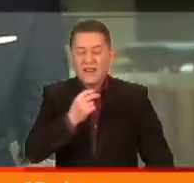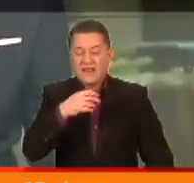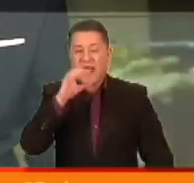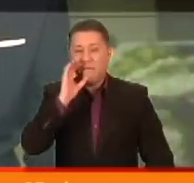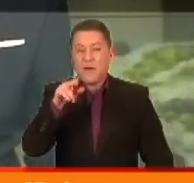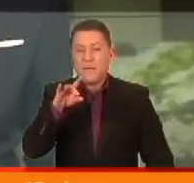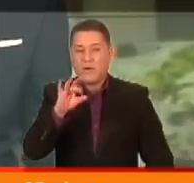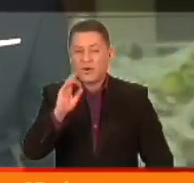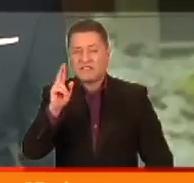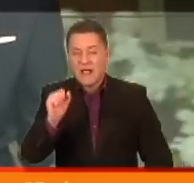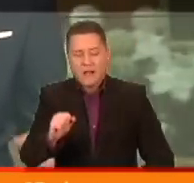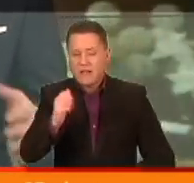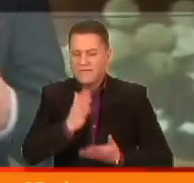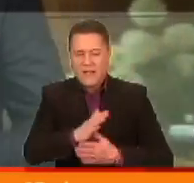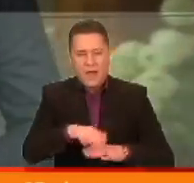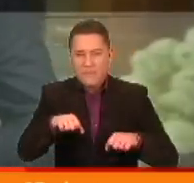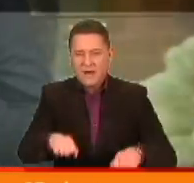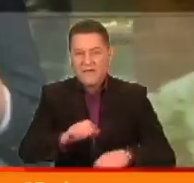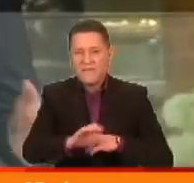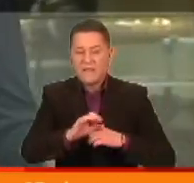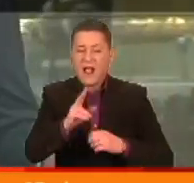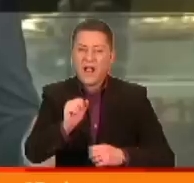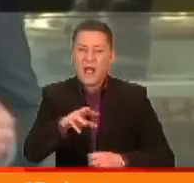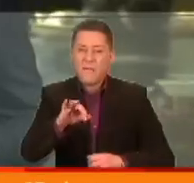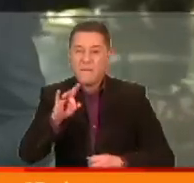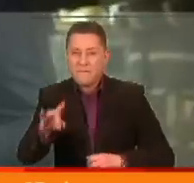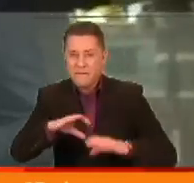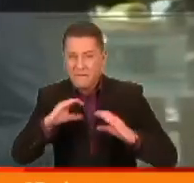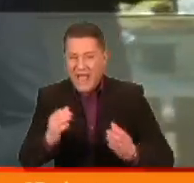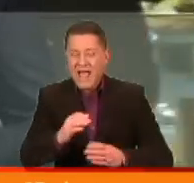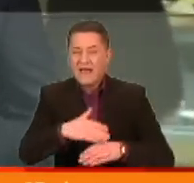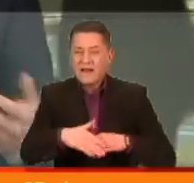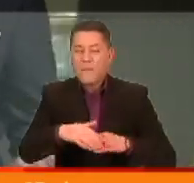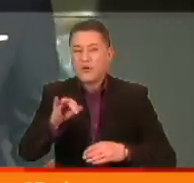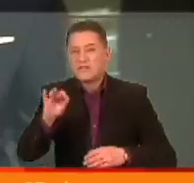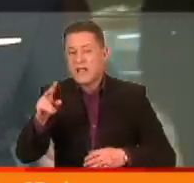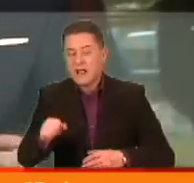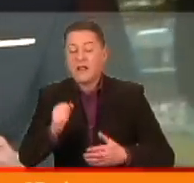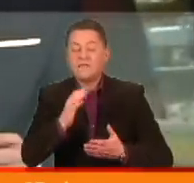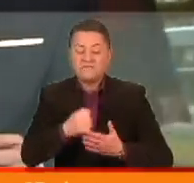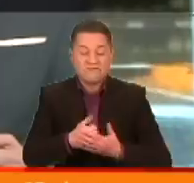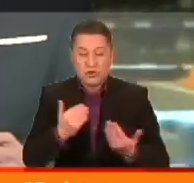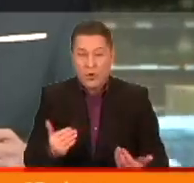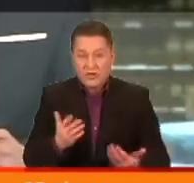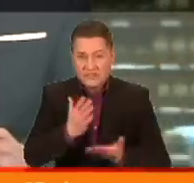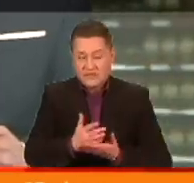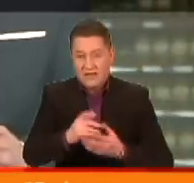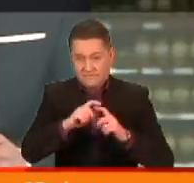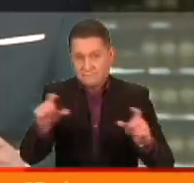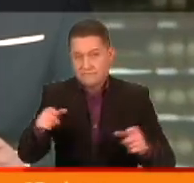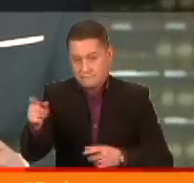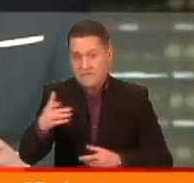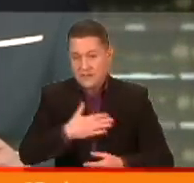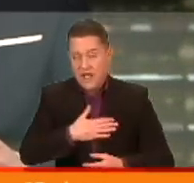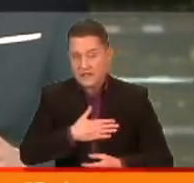вже не має права виробляти. Проте і «Камамбер», і «Просеко» вітчизняного виробництва досі є на наших прилавках. Тому що